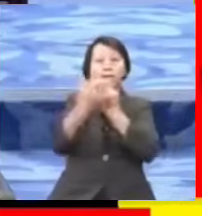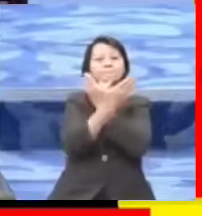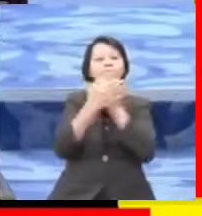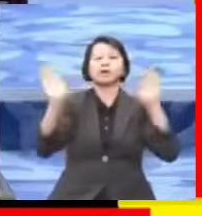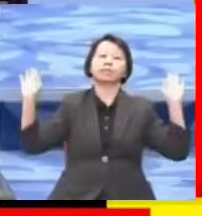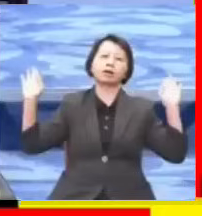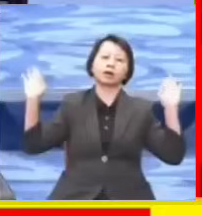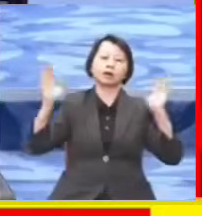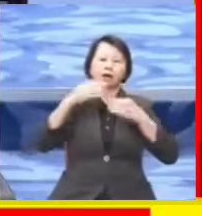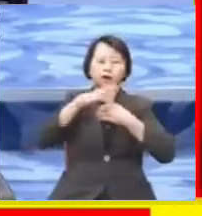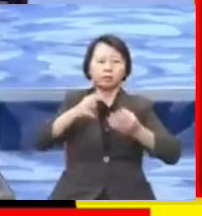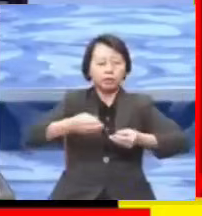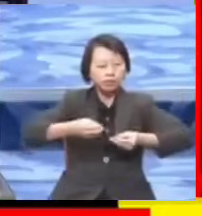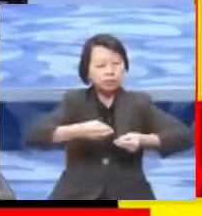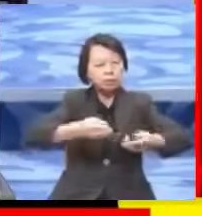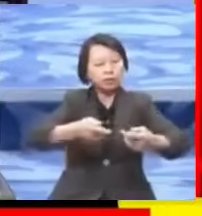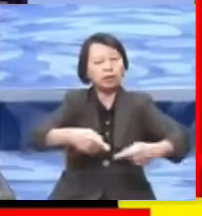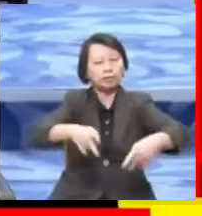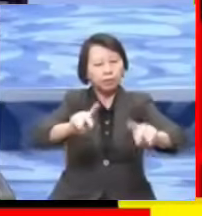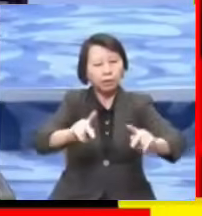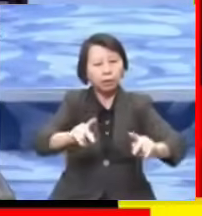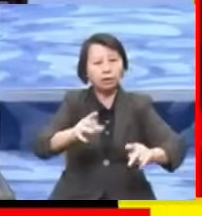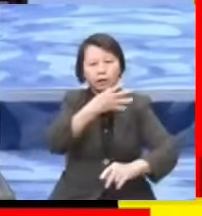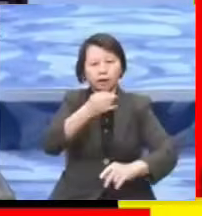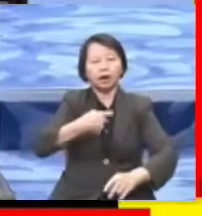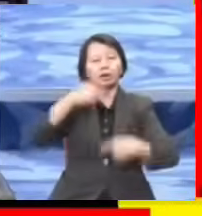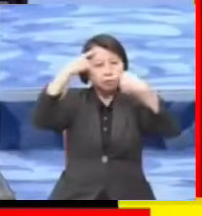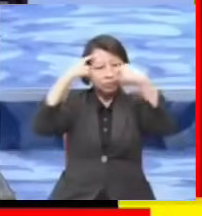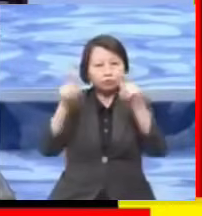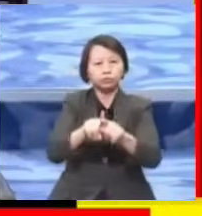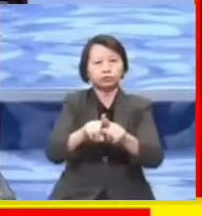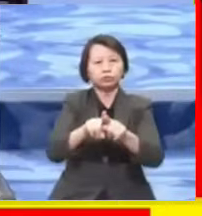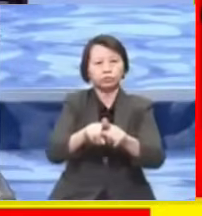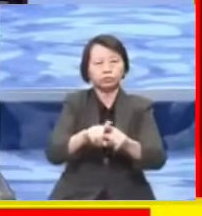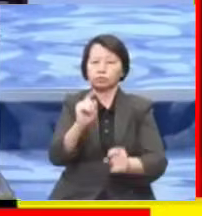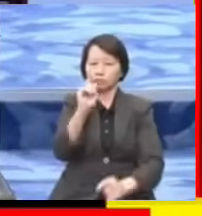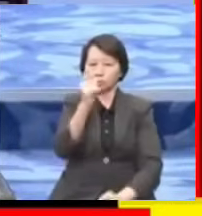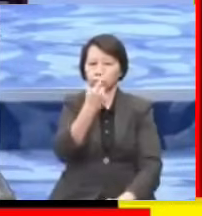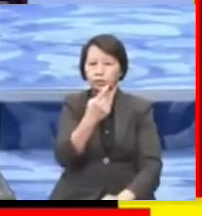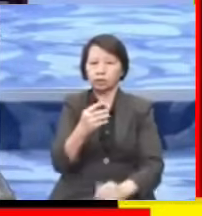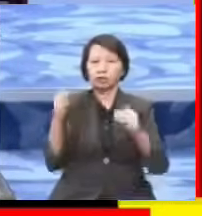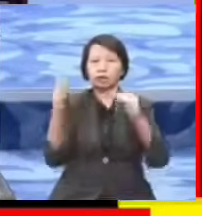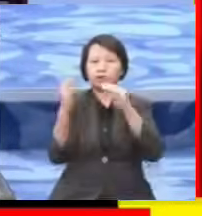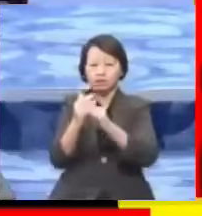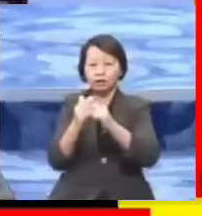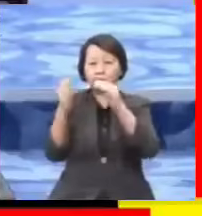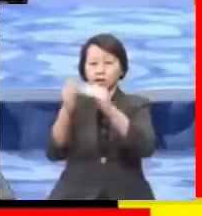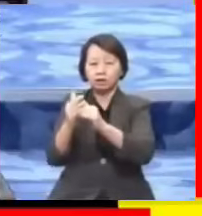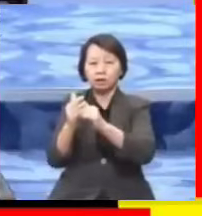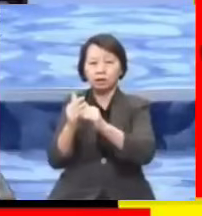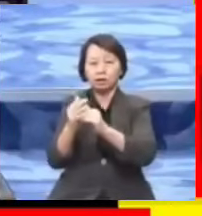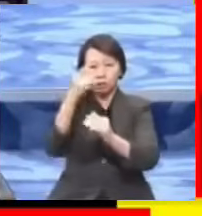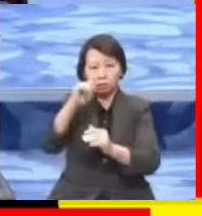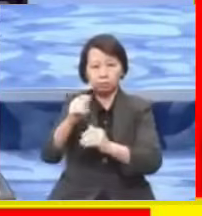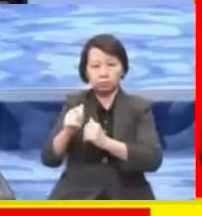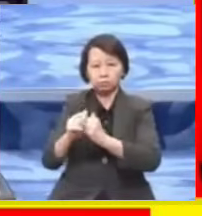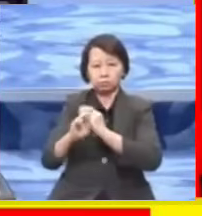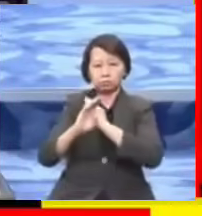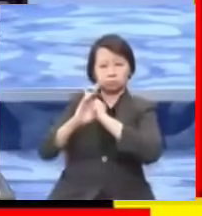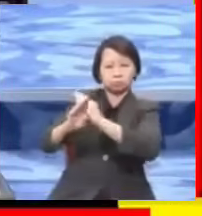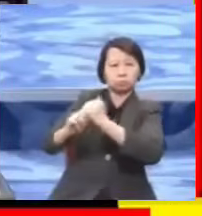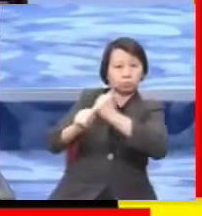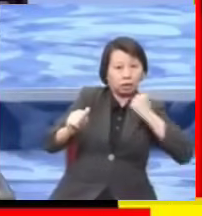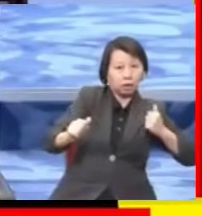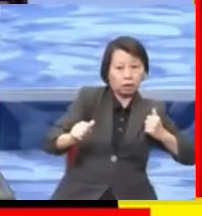bebas, yang lebih beri ruang. Dan saya setuju. Cuma sekatan-sekatan itu diberikan untuk mengelak